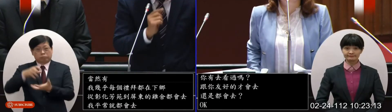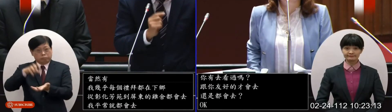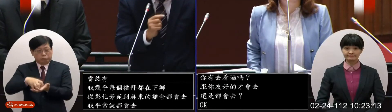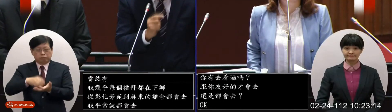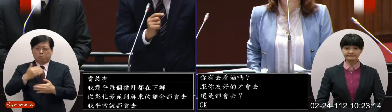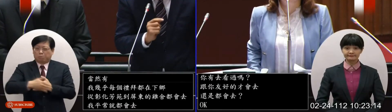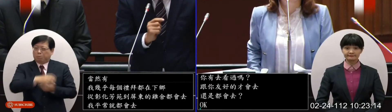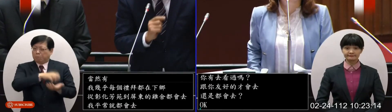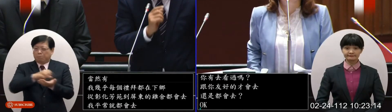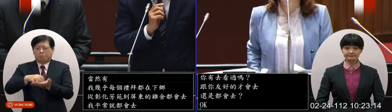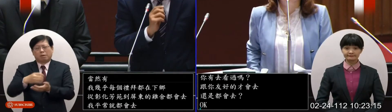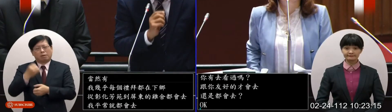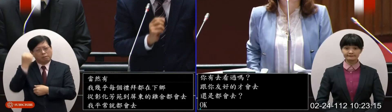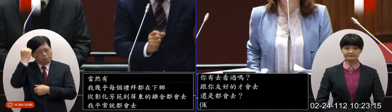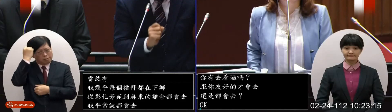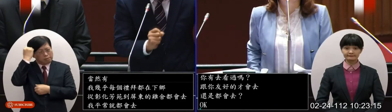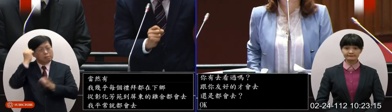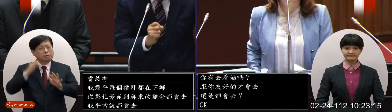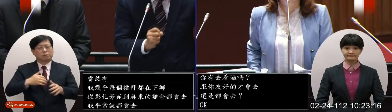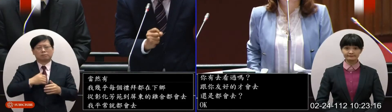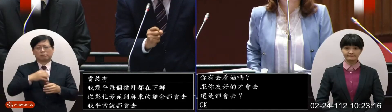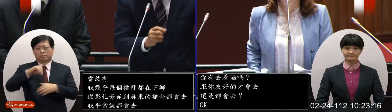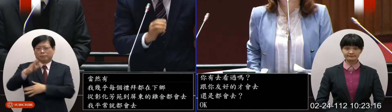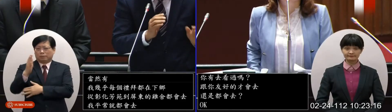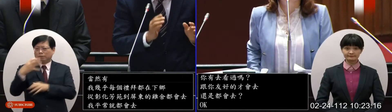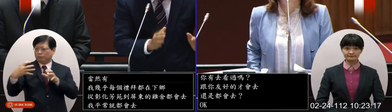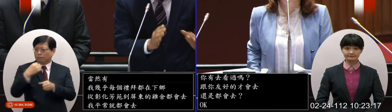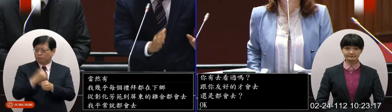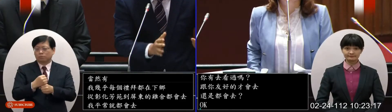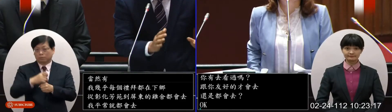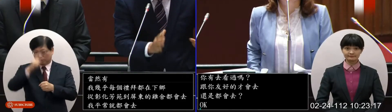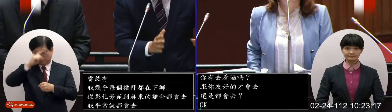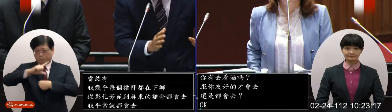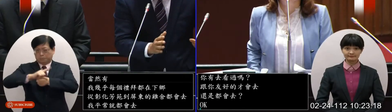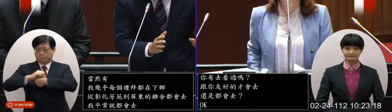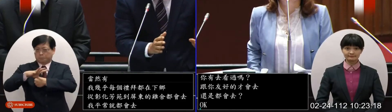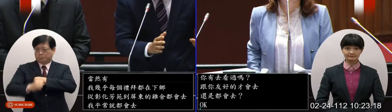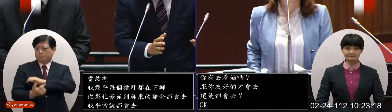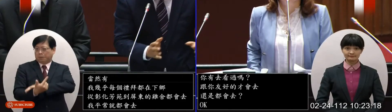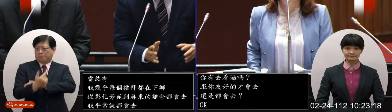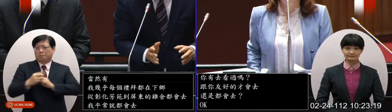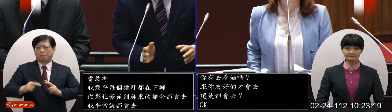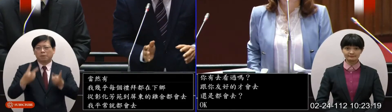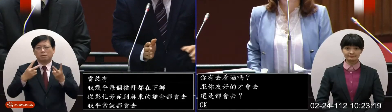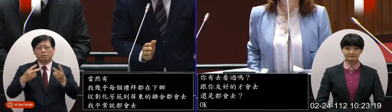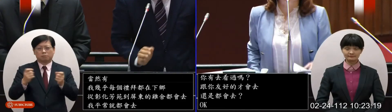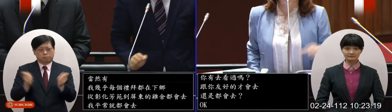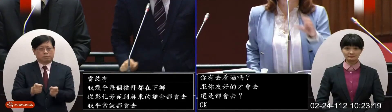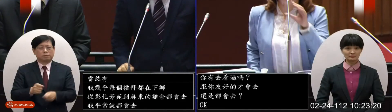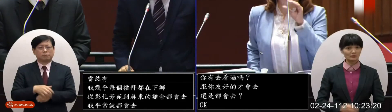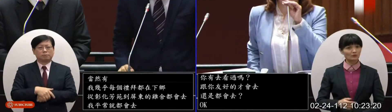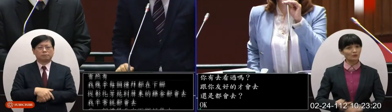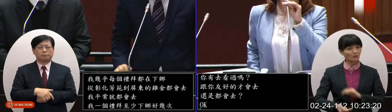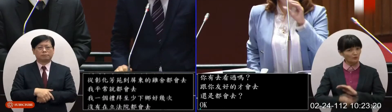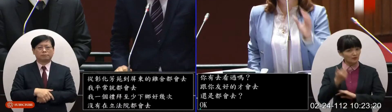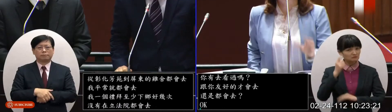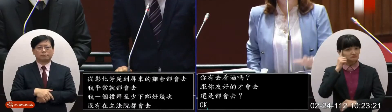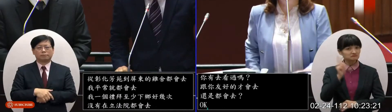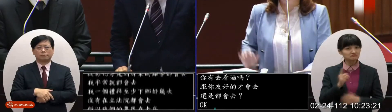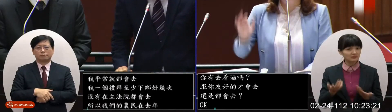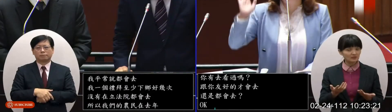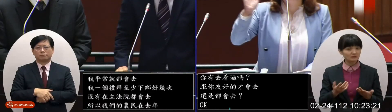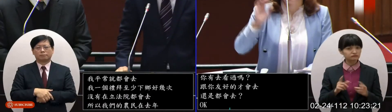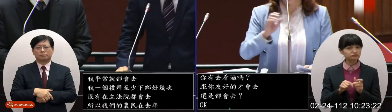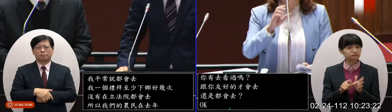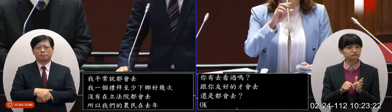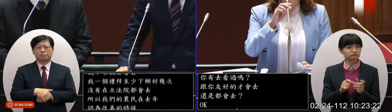那我们这一次呢会跟每一个地方政府合作，用最快速的方式直接。 最快速是多久？因